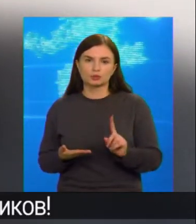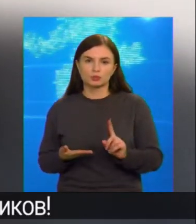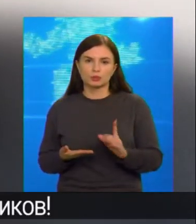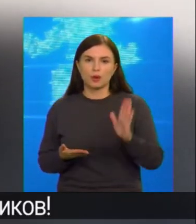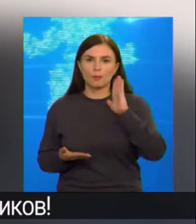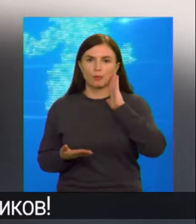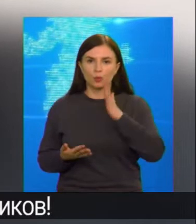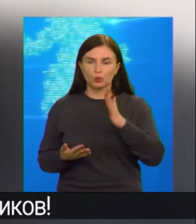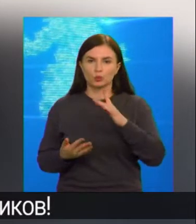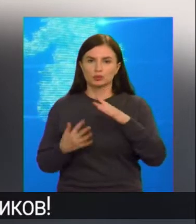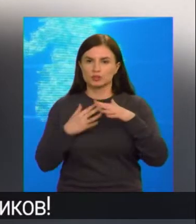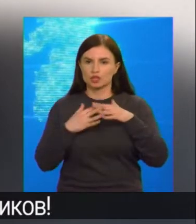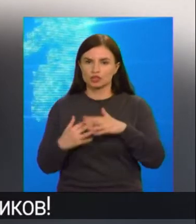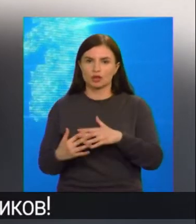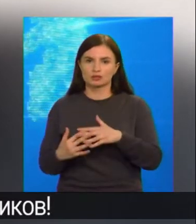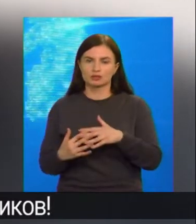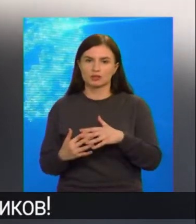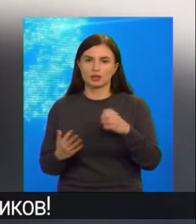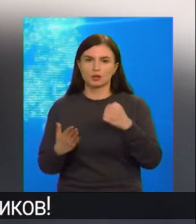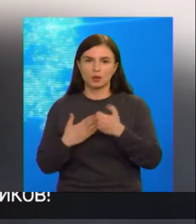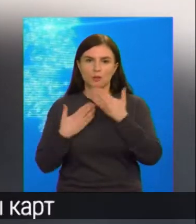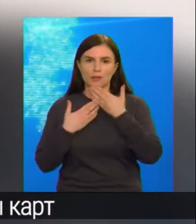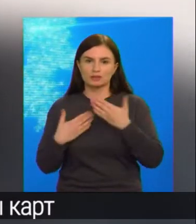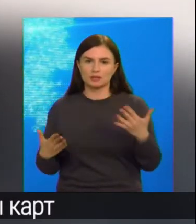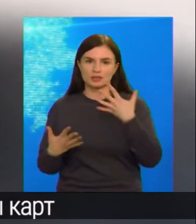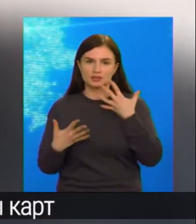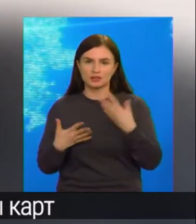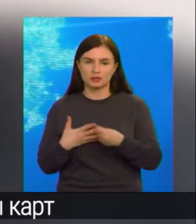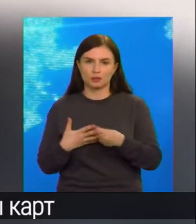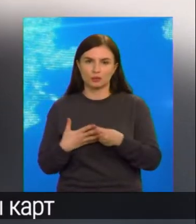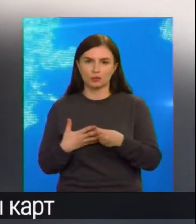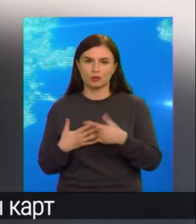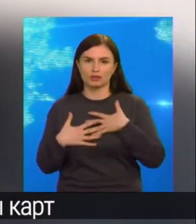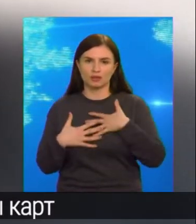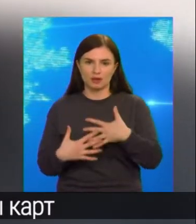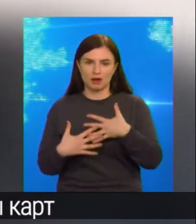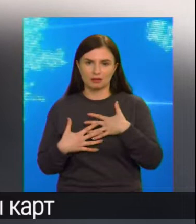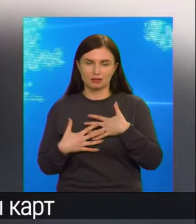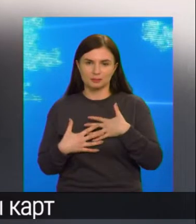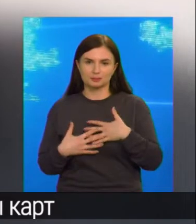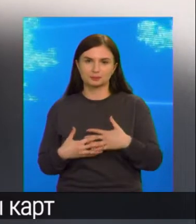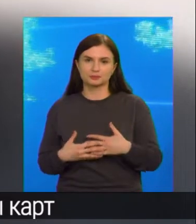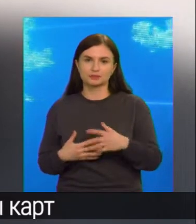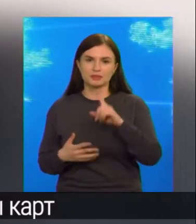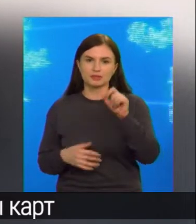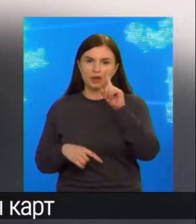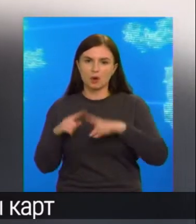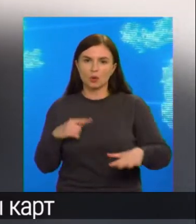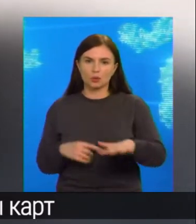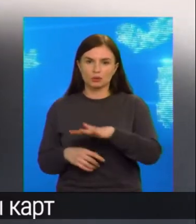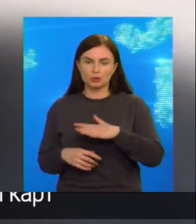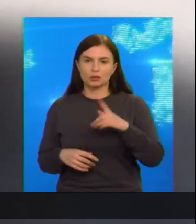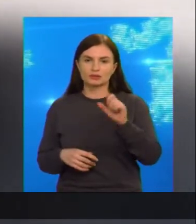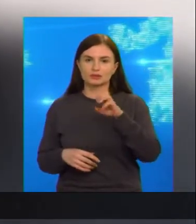буду сражаться до последнего своего дыхания за Родину, за